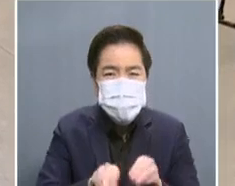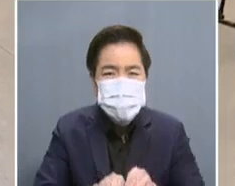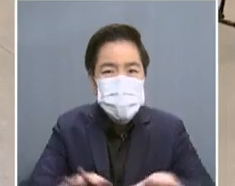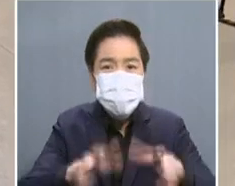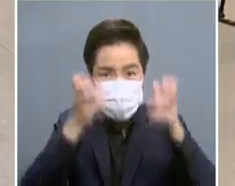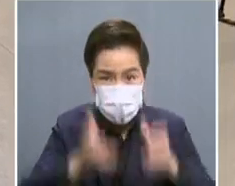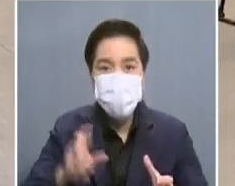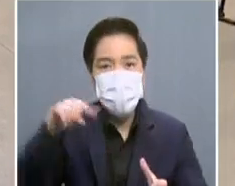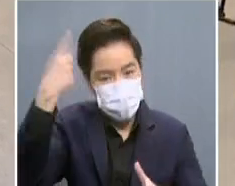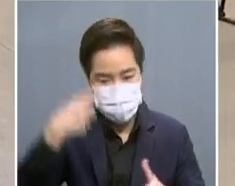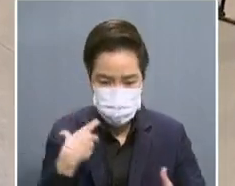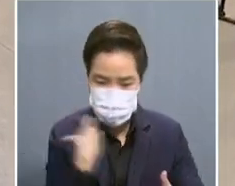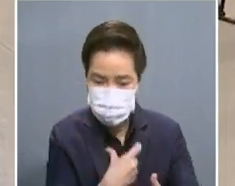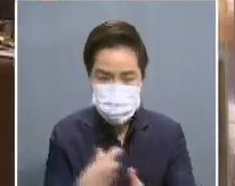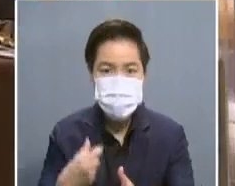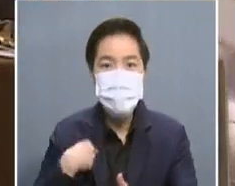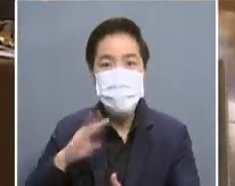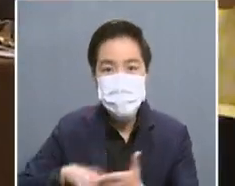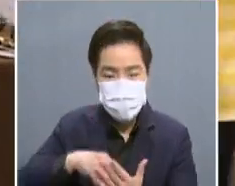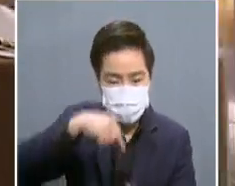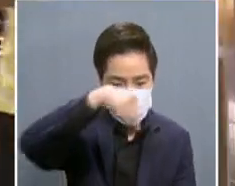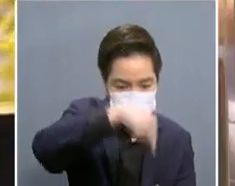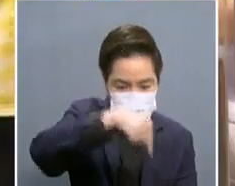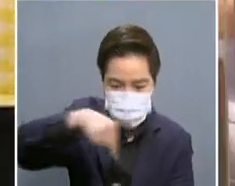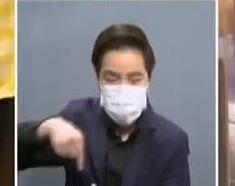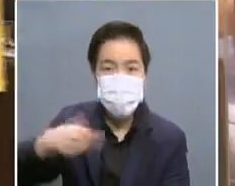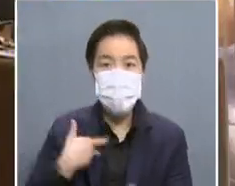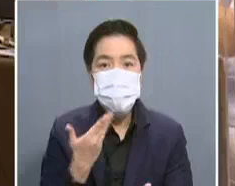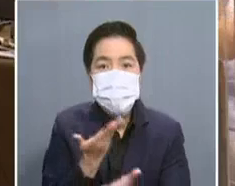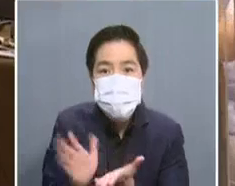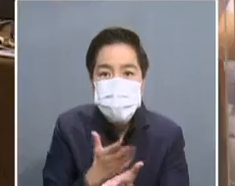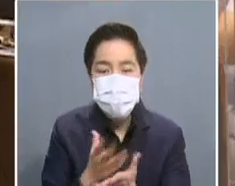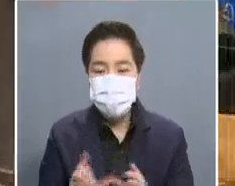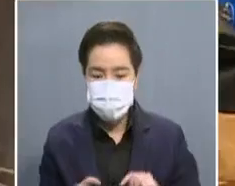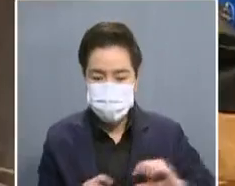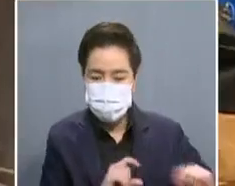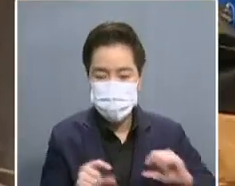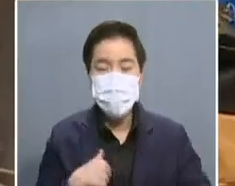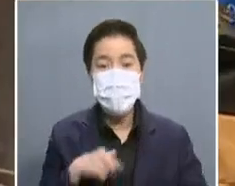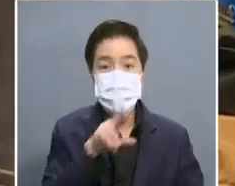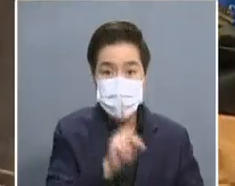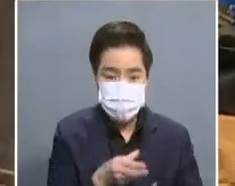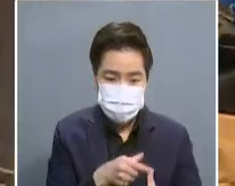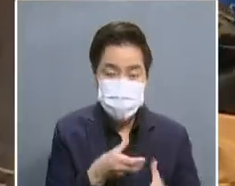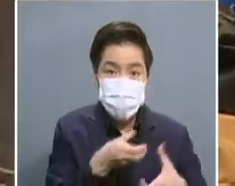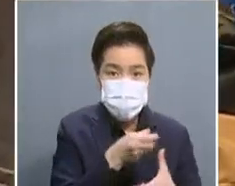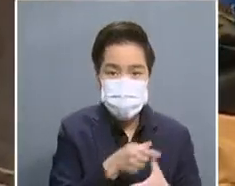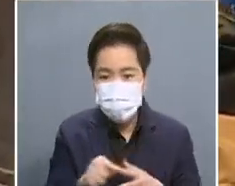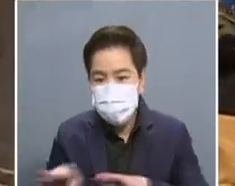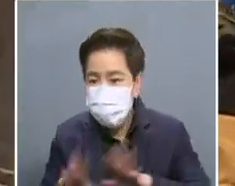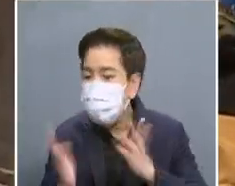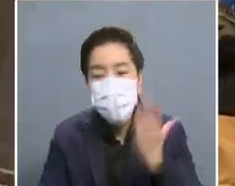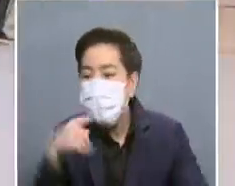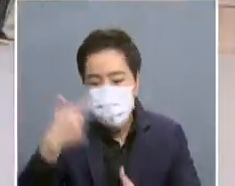โรครวมทั้งจังหวัดก็จะกำหนดจุดฉีดวัคซีนแบ่งสัดส่วนวัคซีนสำหรับระบบนัดหมายและการ walk in เข้ามารับวัค